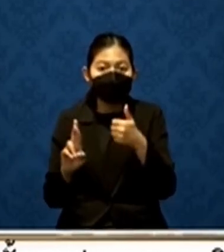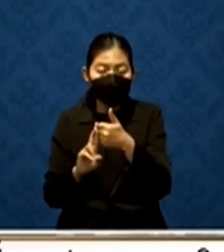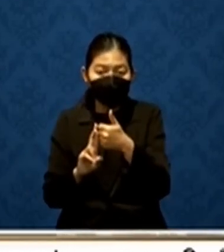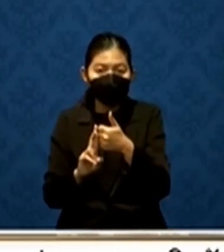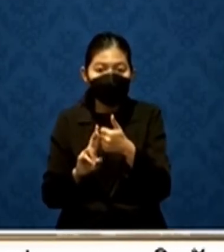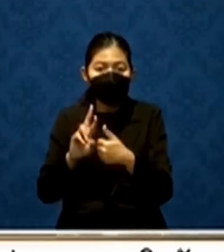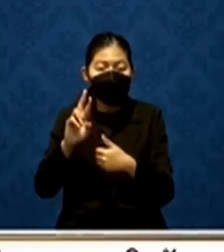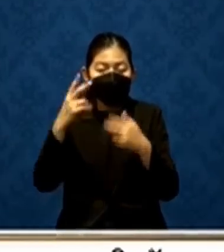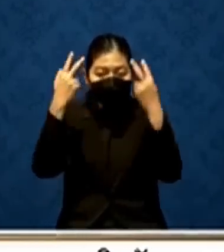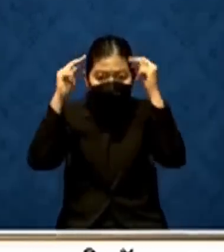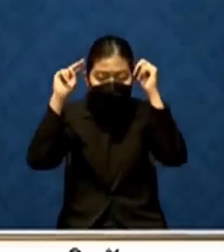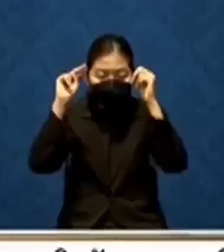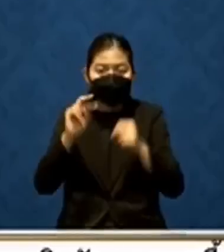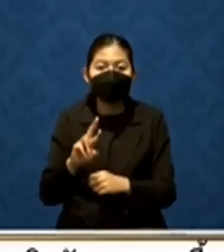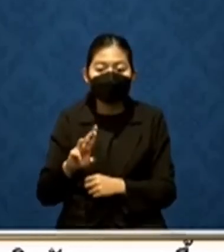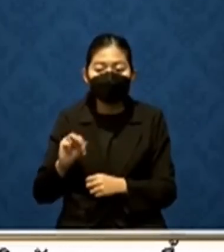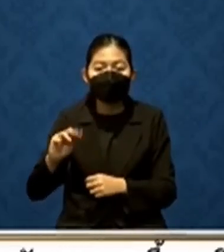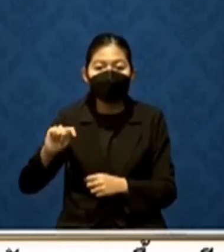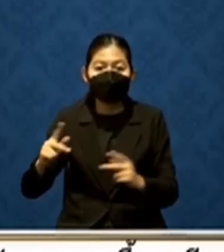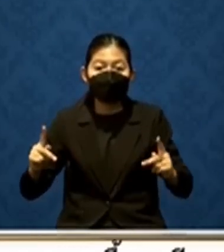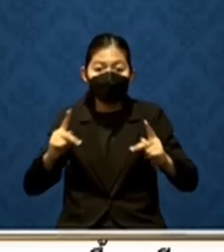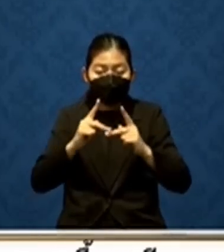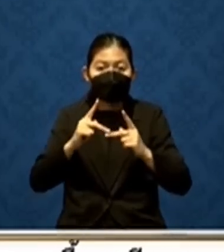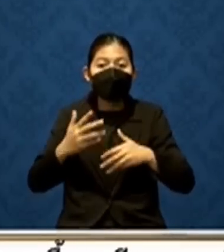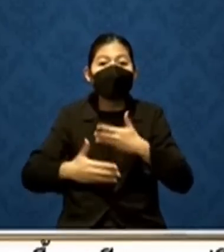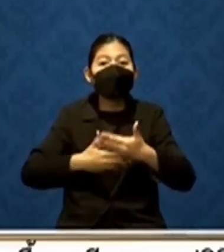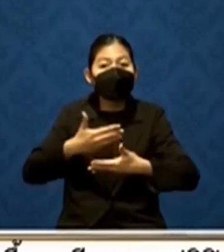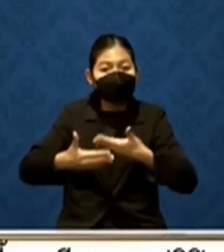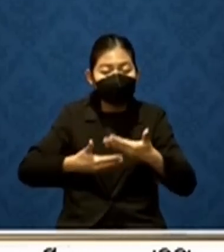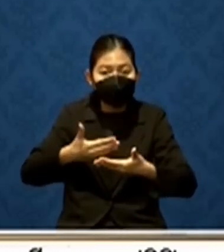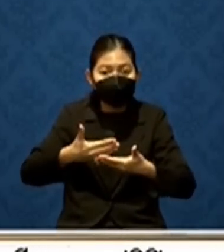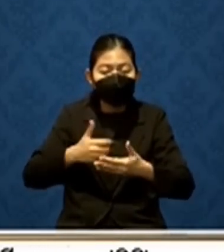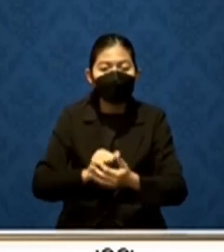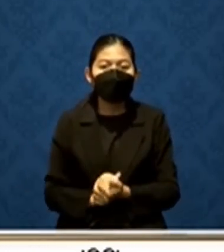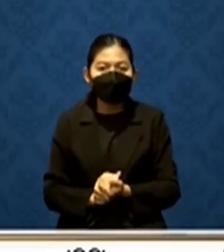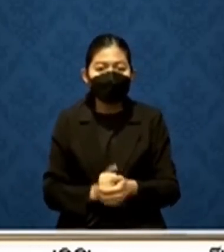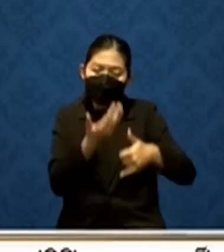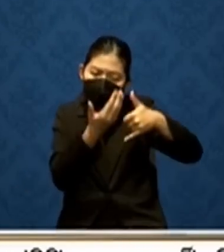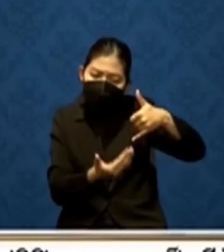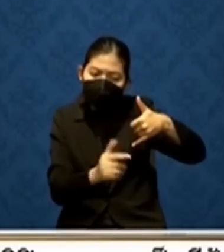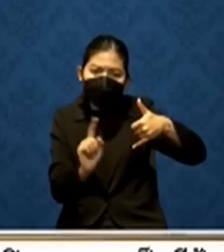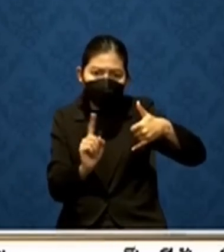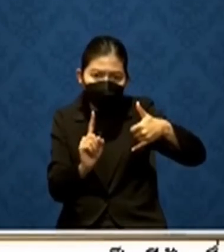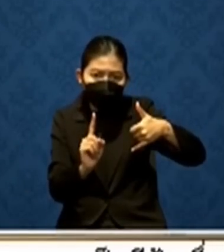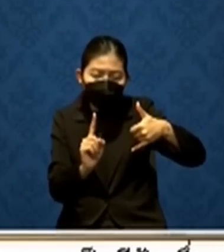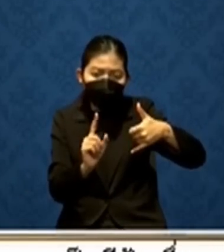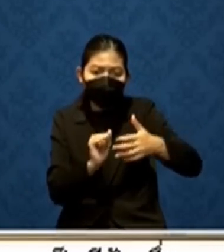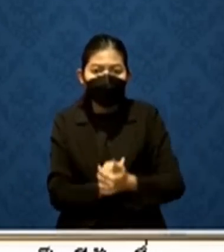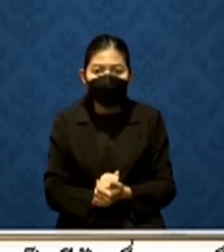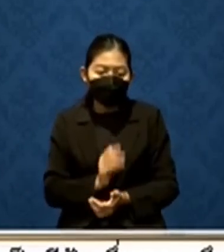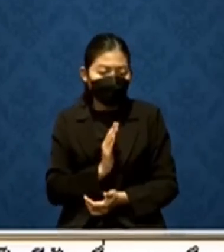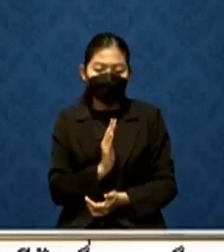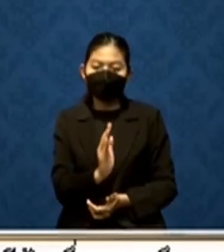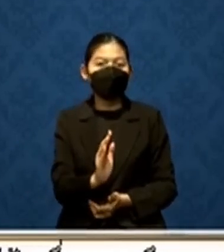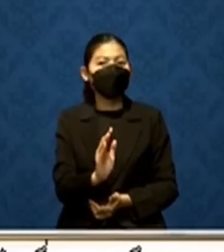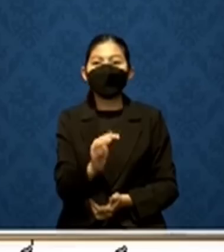รัฐมนตรีและรัฐที่ว่าการกระทรวงพาณิชย์มีพฤติการณ์ฉ้อฉลไม่มีความซื่อ